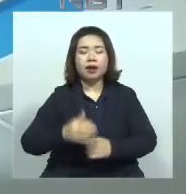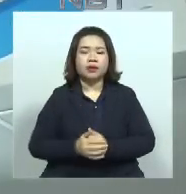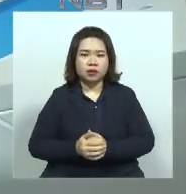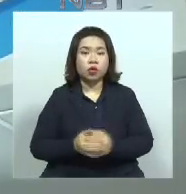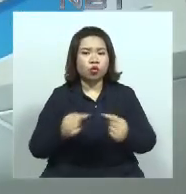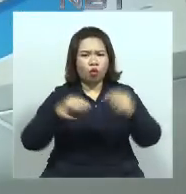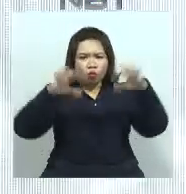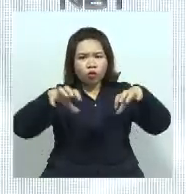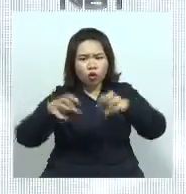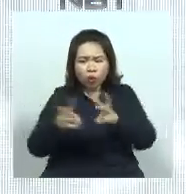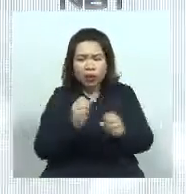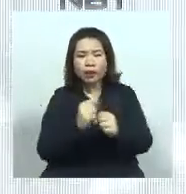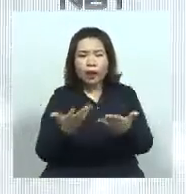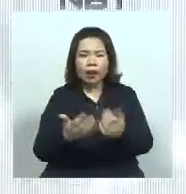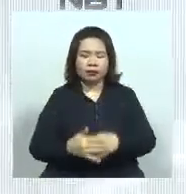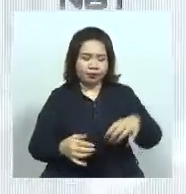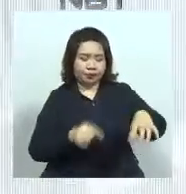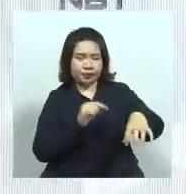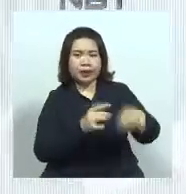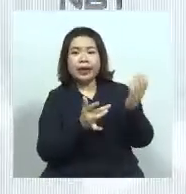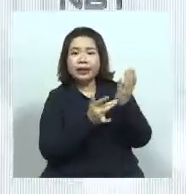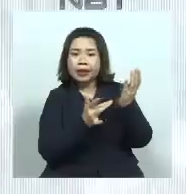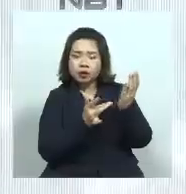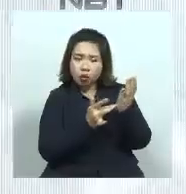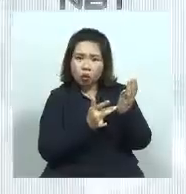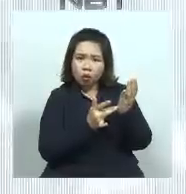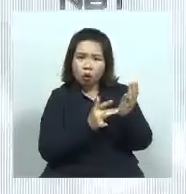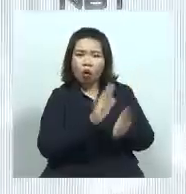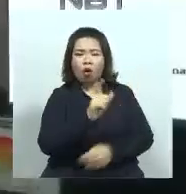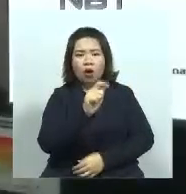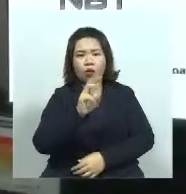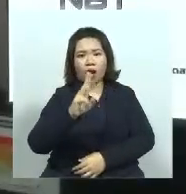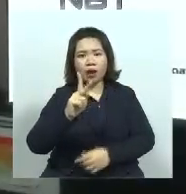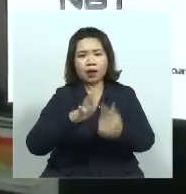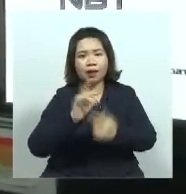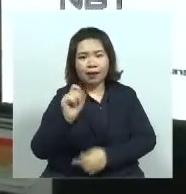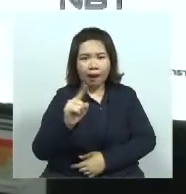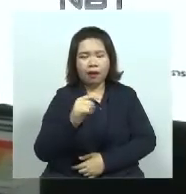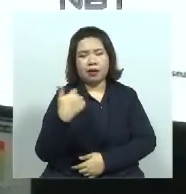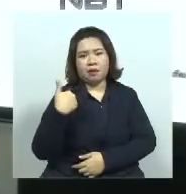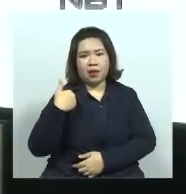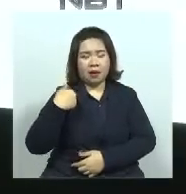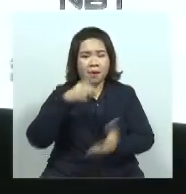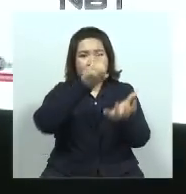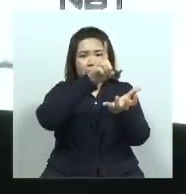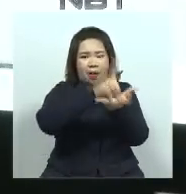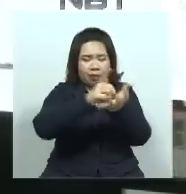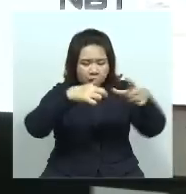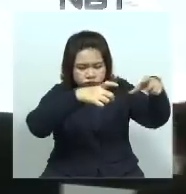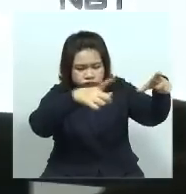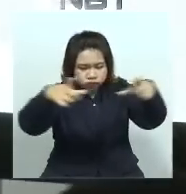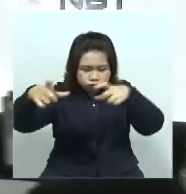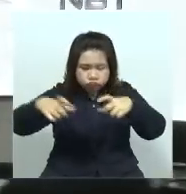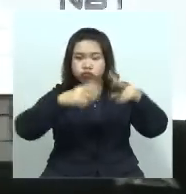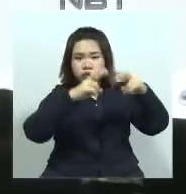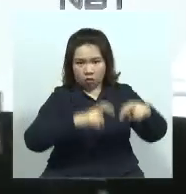วงฤดูฝนอาทิสำนักงานพัฒนาเทคโนโลยีอวกาศและภูมิสารสนเทศซึ่งใช้ข้อมูลจากภาพถ่ายดาวเทียมในการวิเคราะห์พร้อมประเ